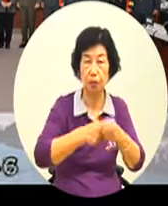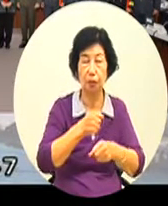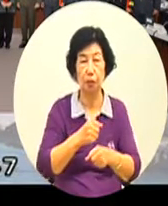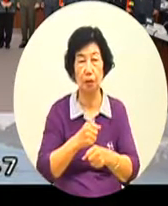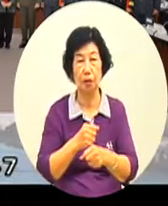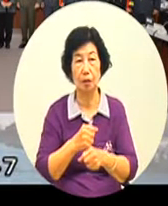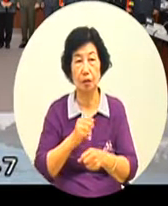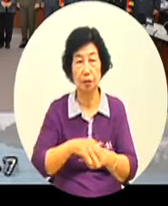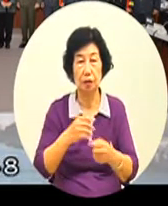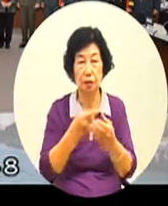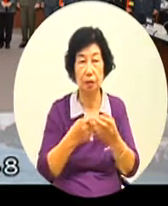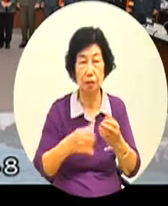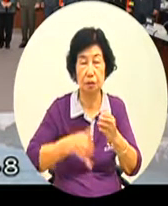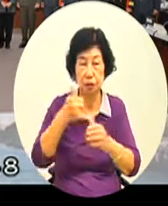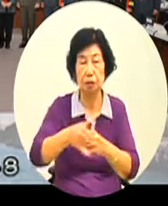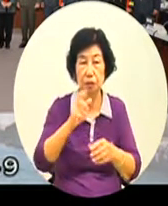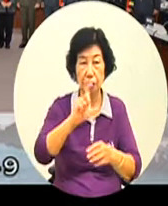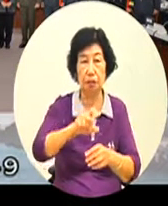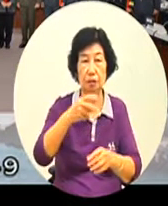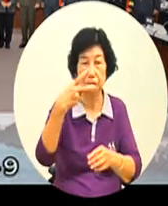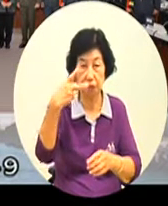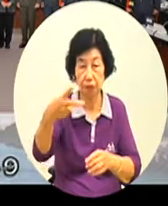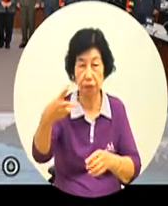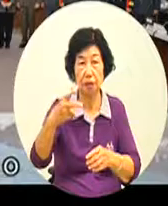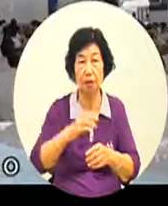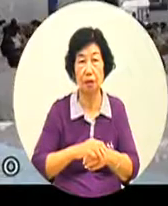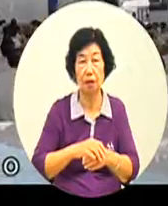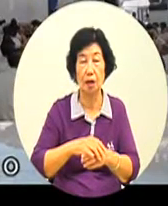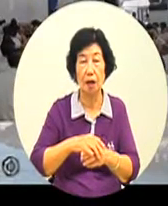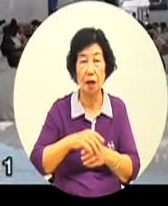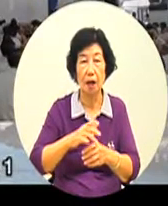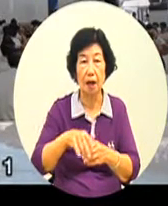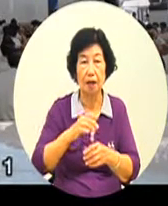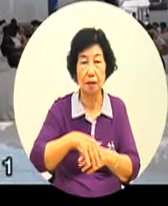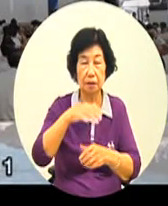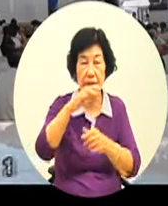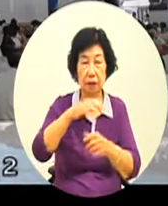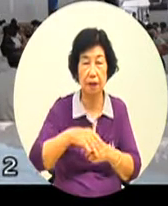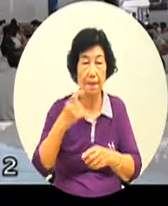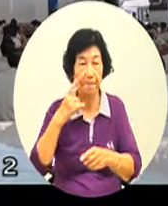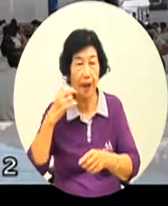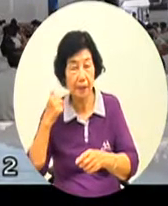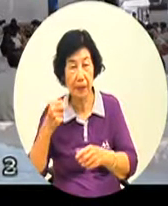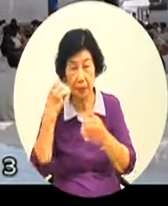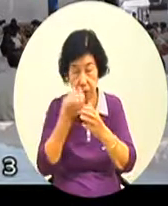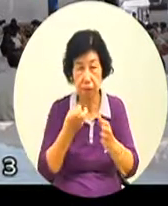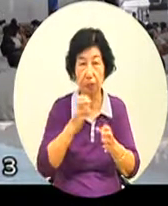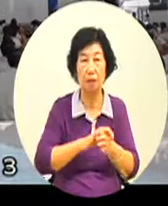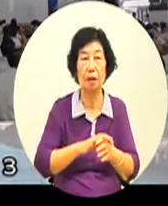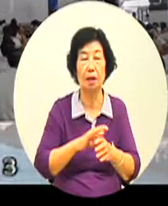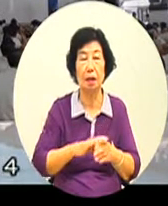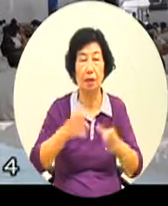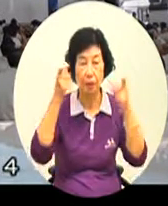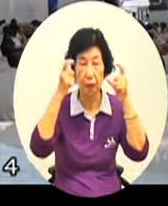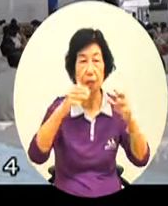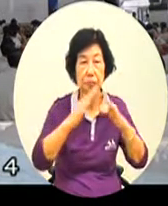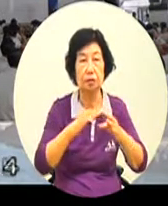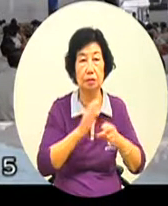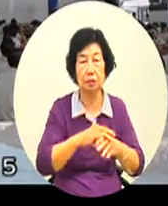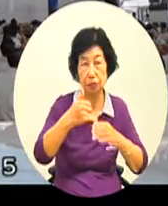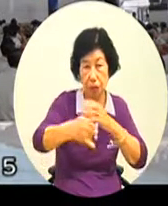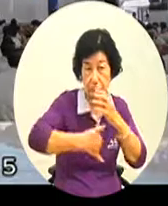60至62个自军部队自证慰问金，恳亲座谈，关心本市的义男。义男入伍后，